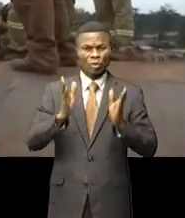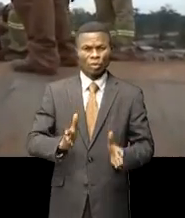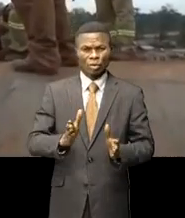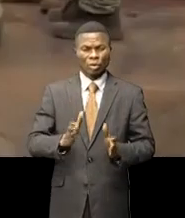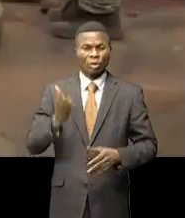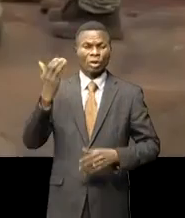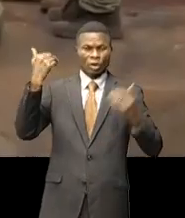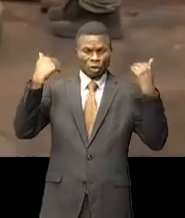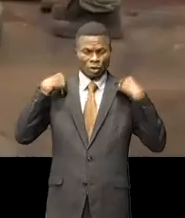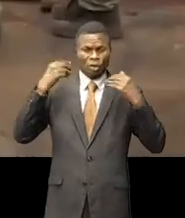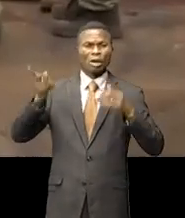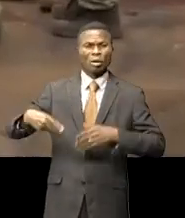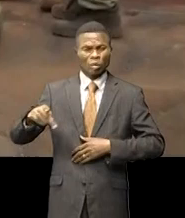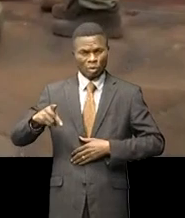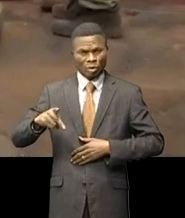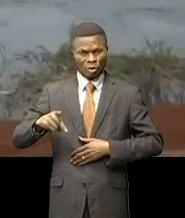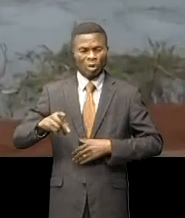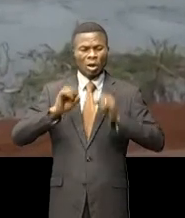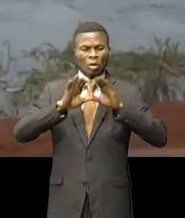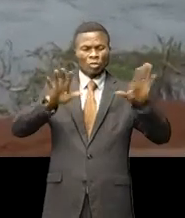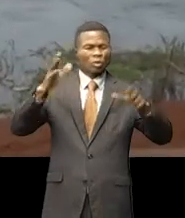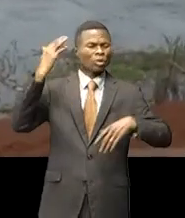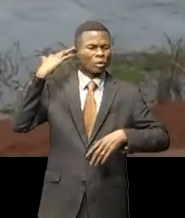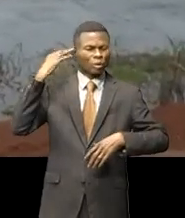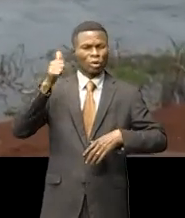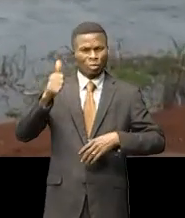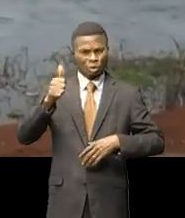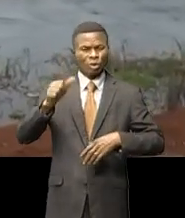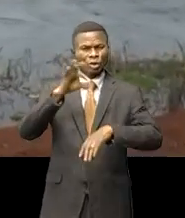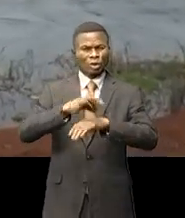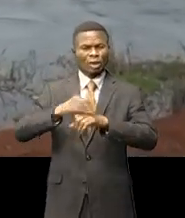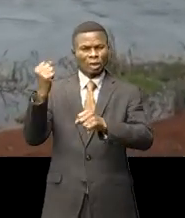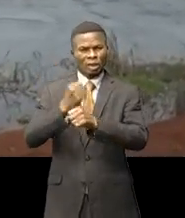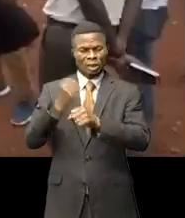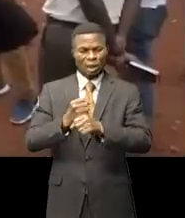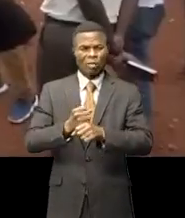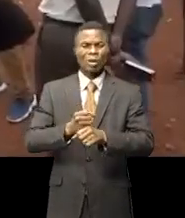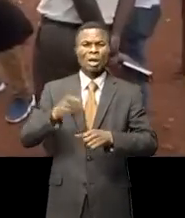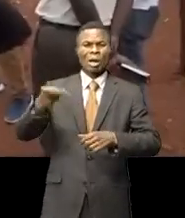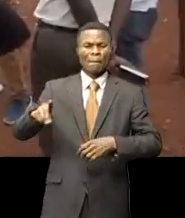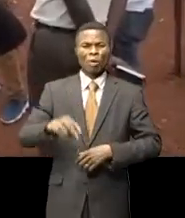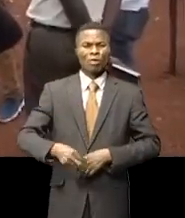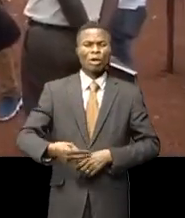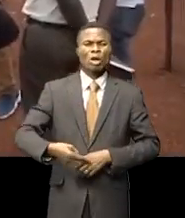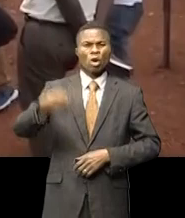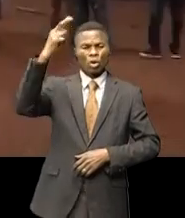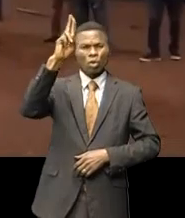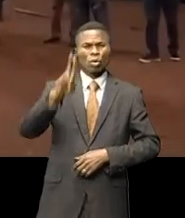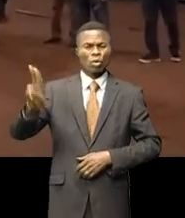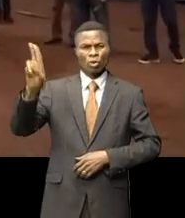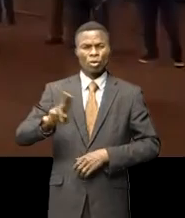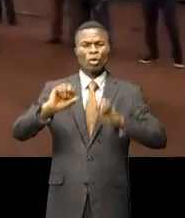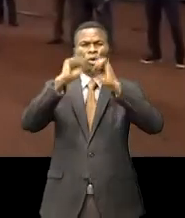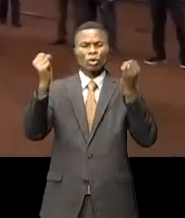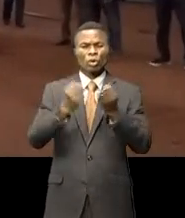Christophe Bassian Enanga font déjà écho favorable aux opportunités d'investir dans le Haut-Touélé. Cette délégation de la société rwandaise